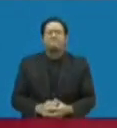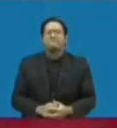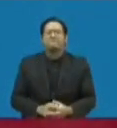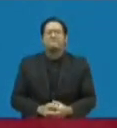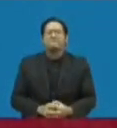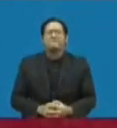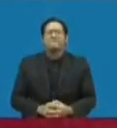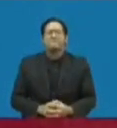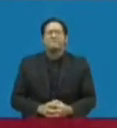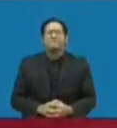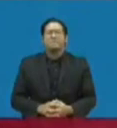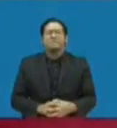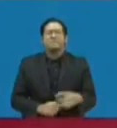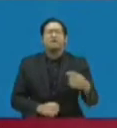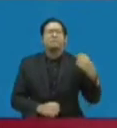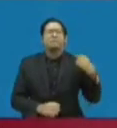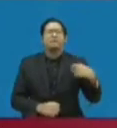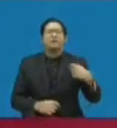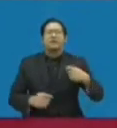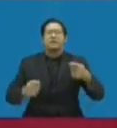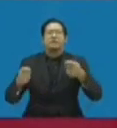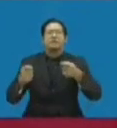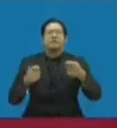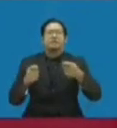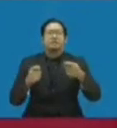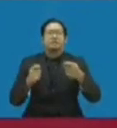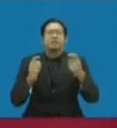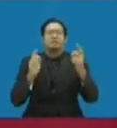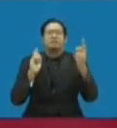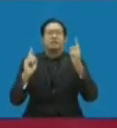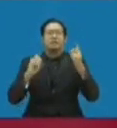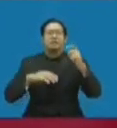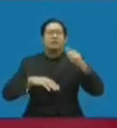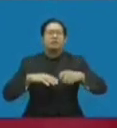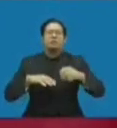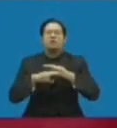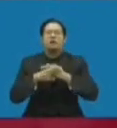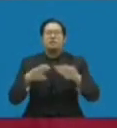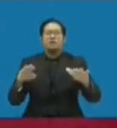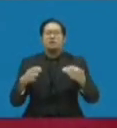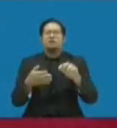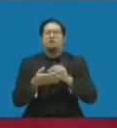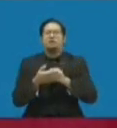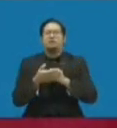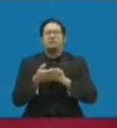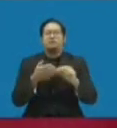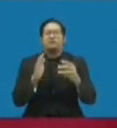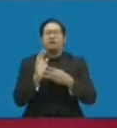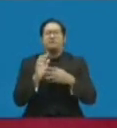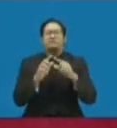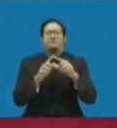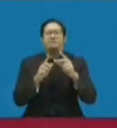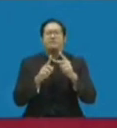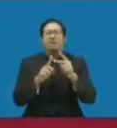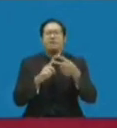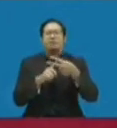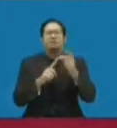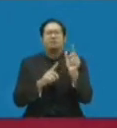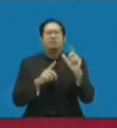Hai Bapak menkopolhukam Profesor Doktor Muhammad Mahfud MD kyb